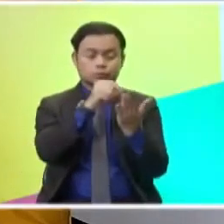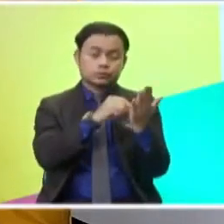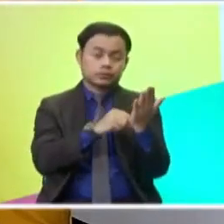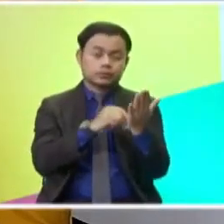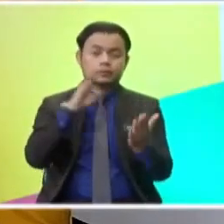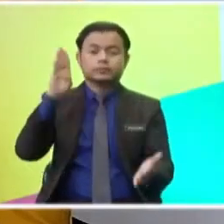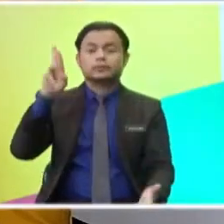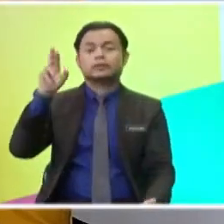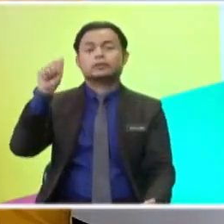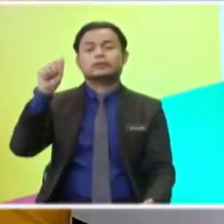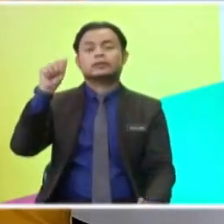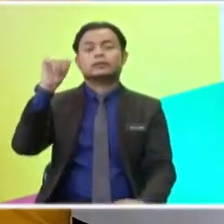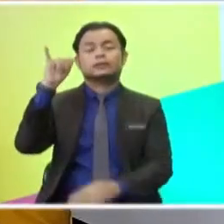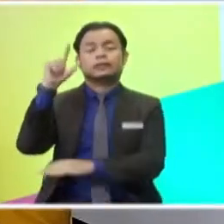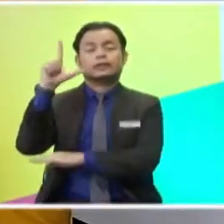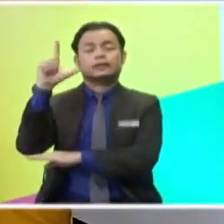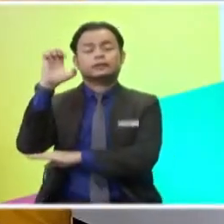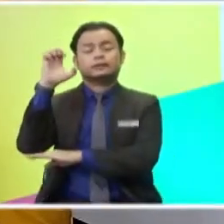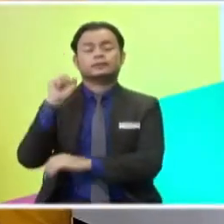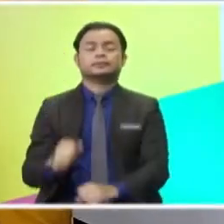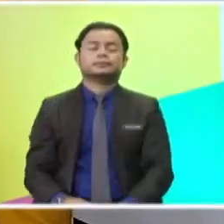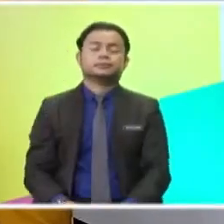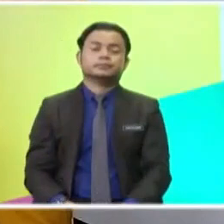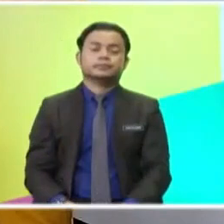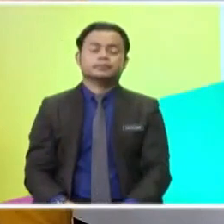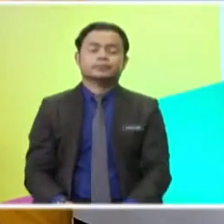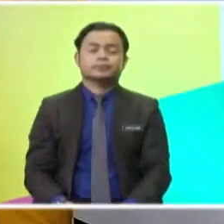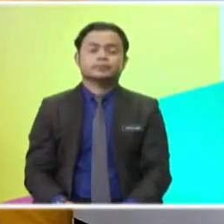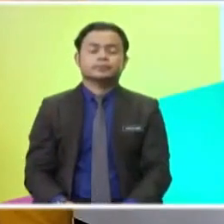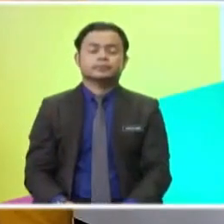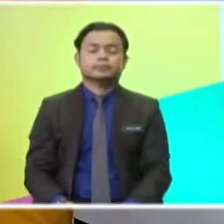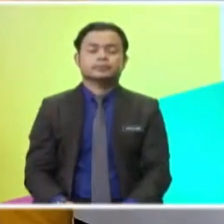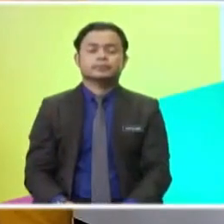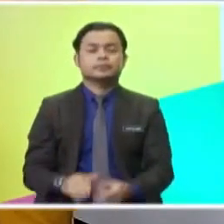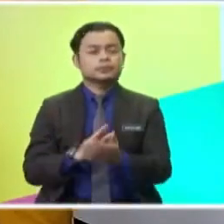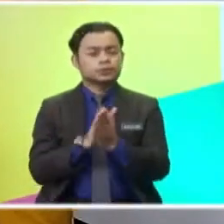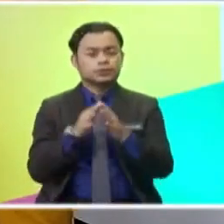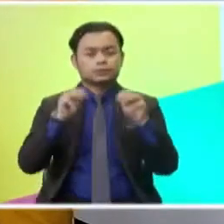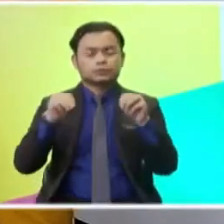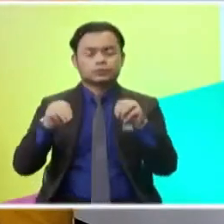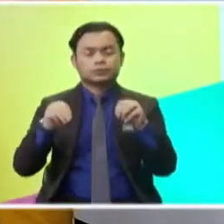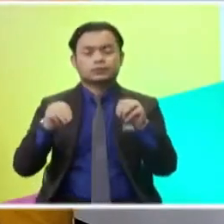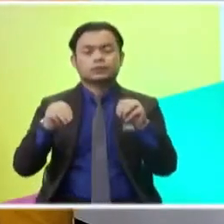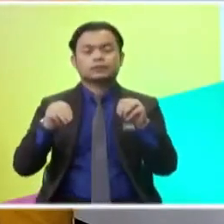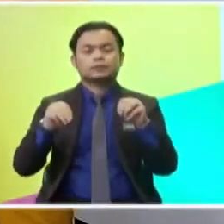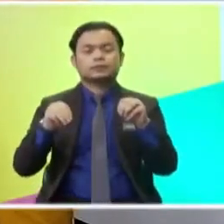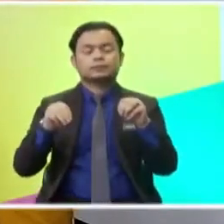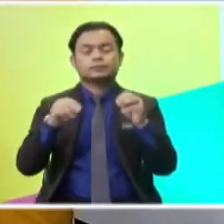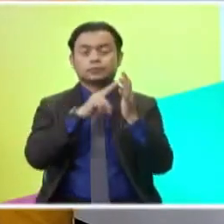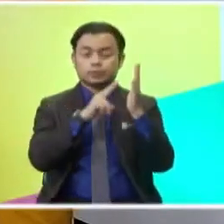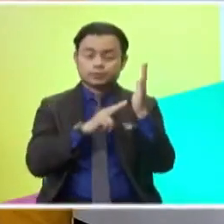Braille. Okey, jadi itu yang B1. Kalau B2 masih lagi boleh membaca tulisan biasa tetapi menggunakan alat bantuan